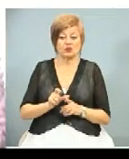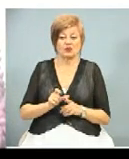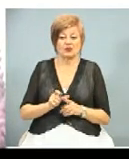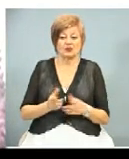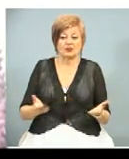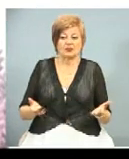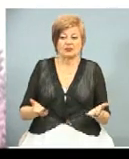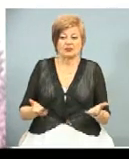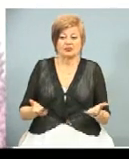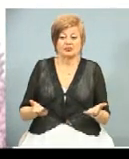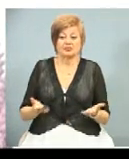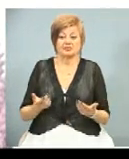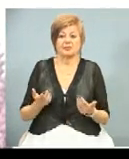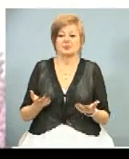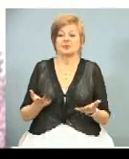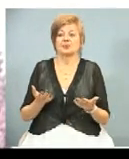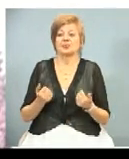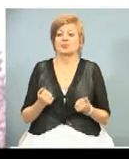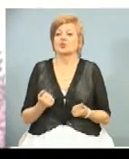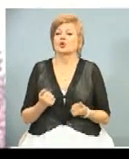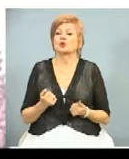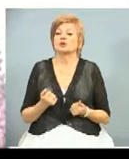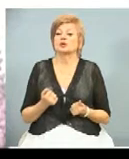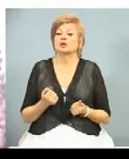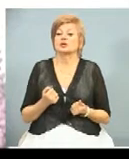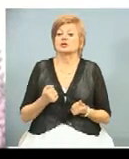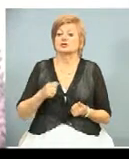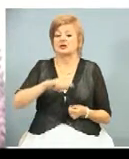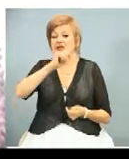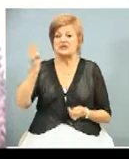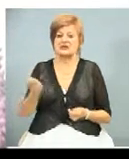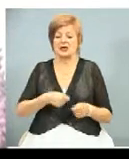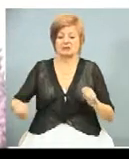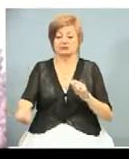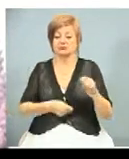бере серп і от серпами колоски.